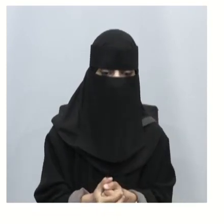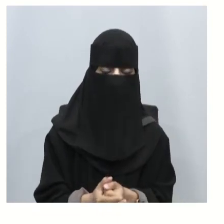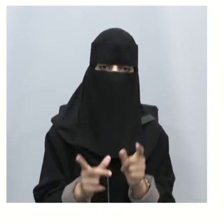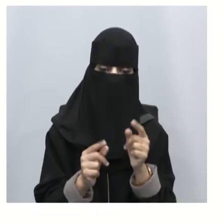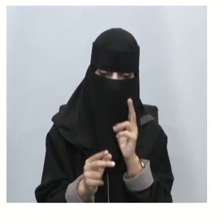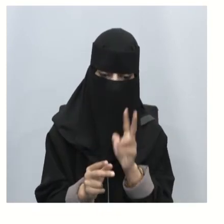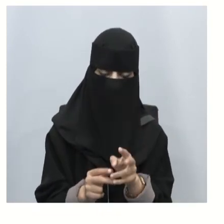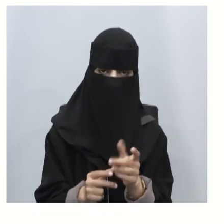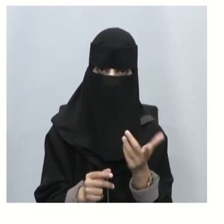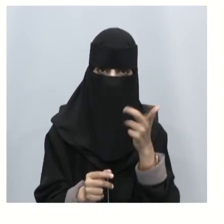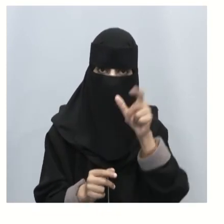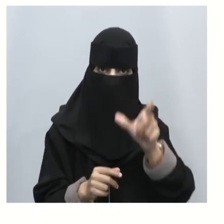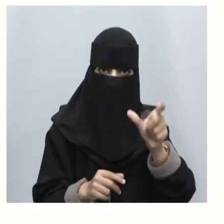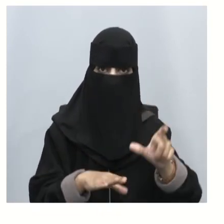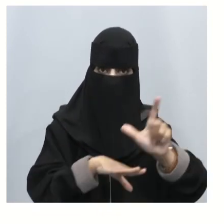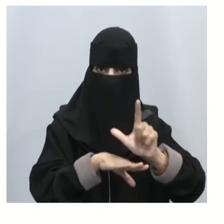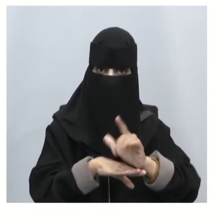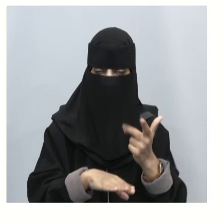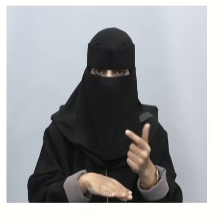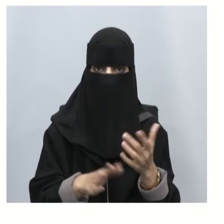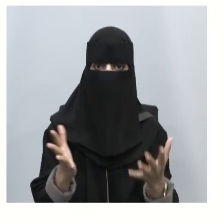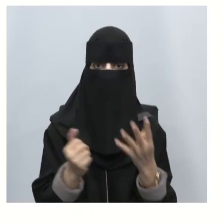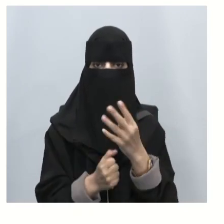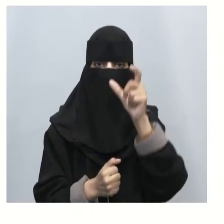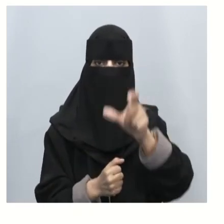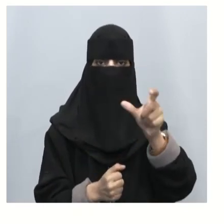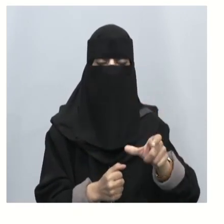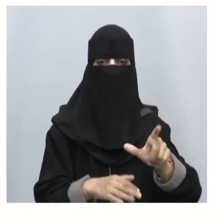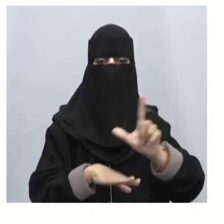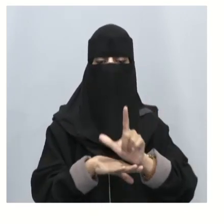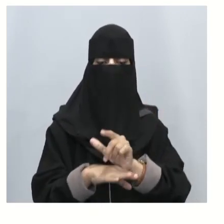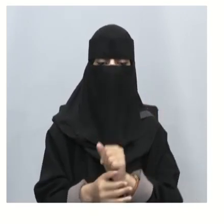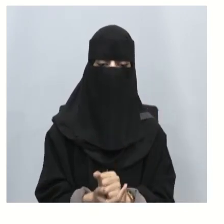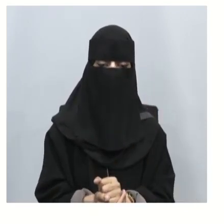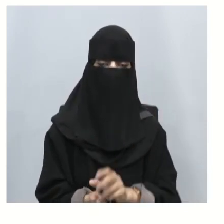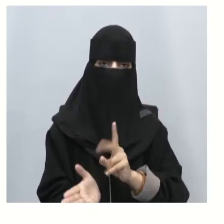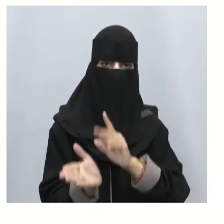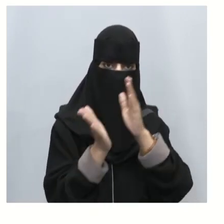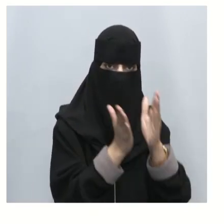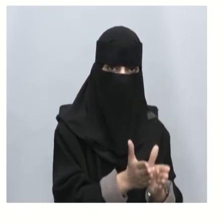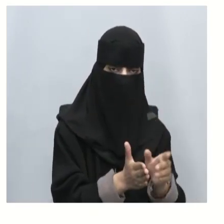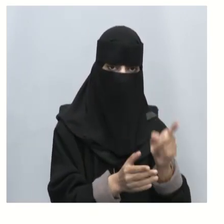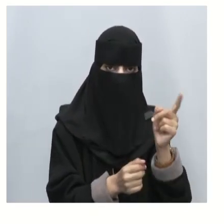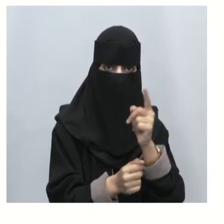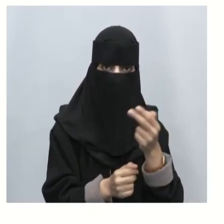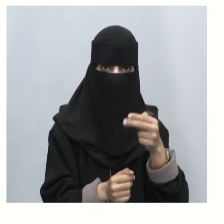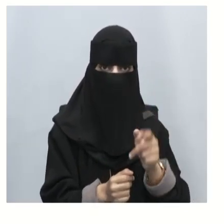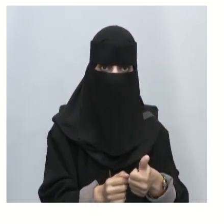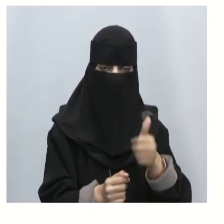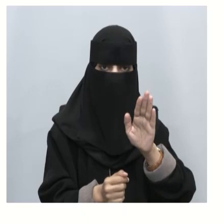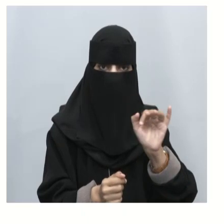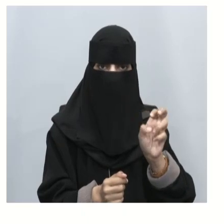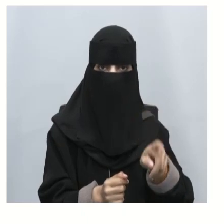احسنتم اذا 14 خليفه ننتقل الى دولتنا لهذا اليوم